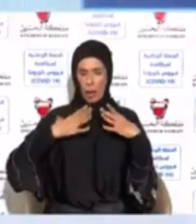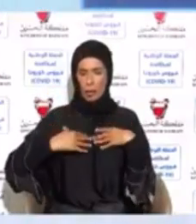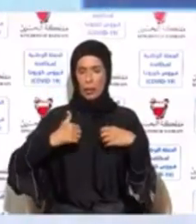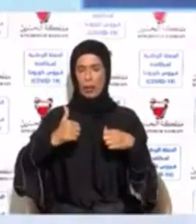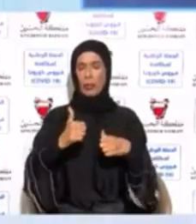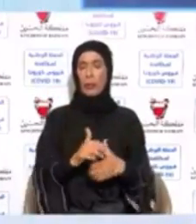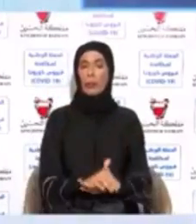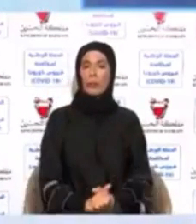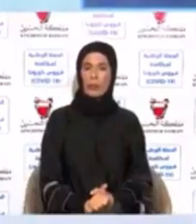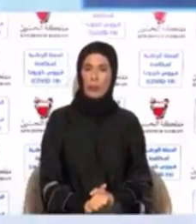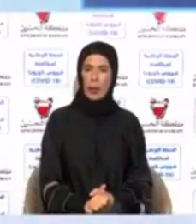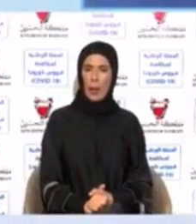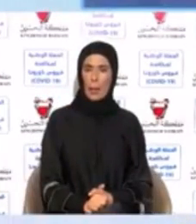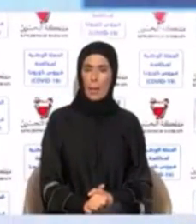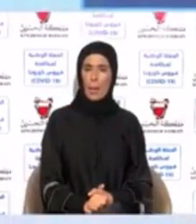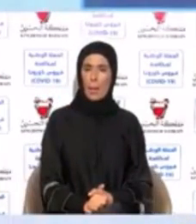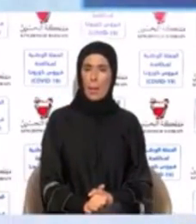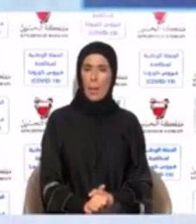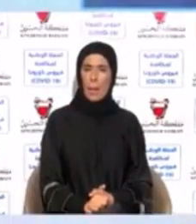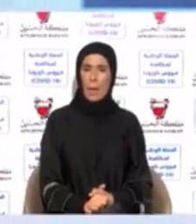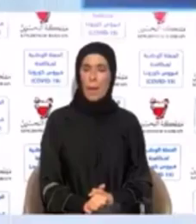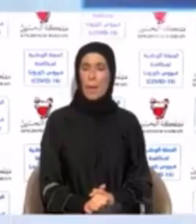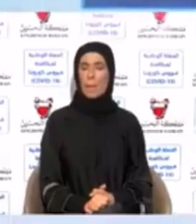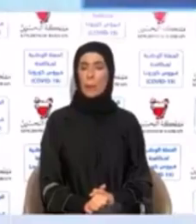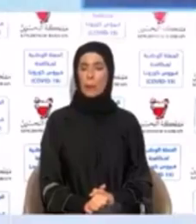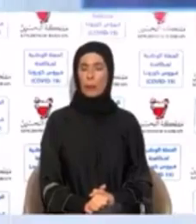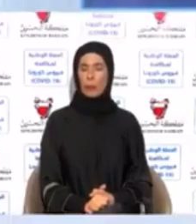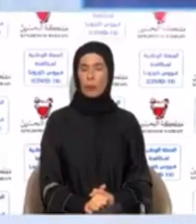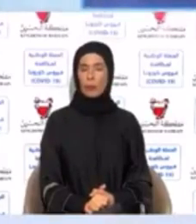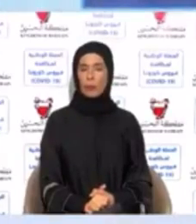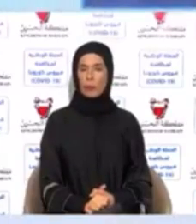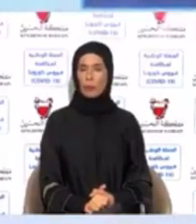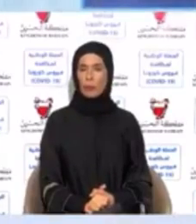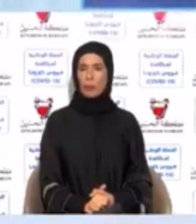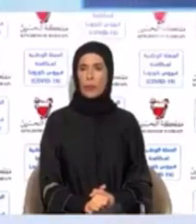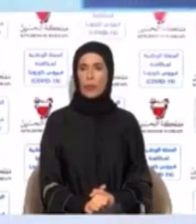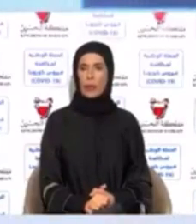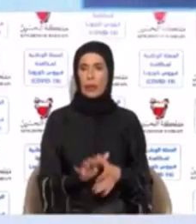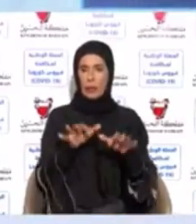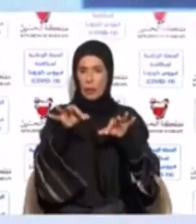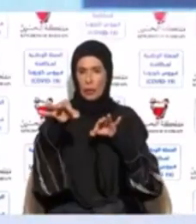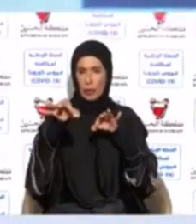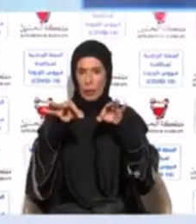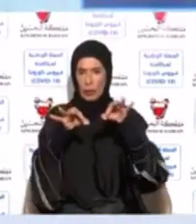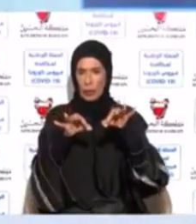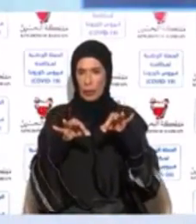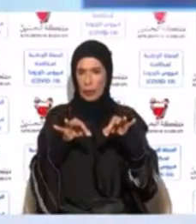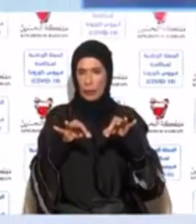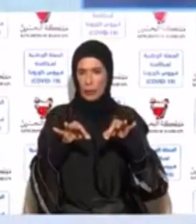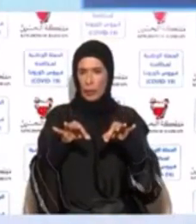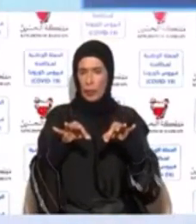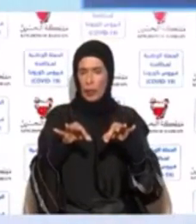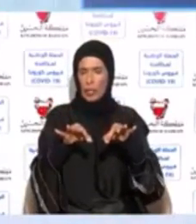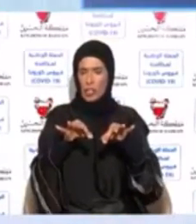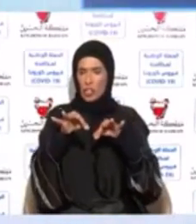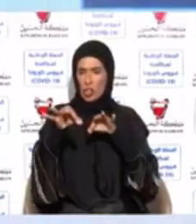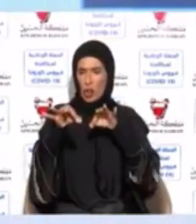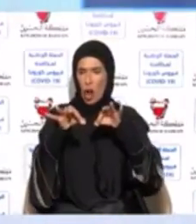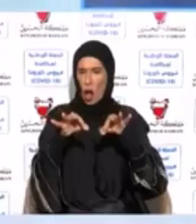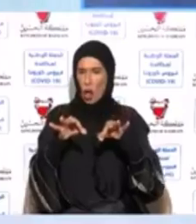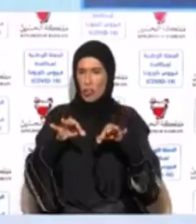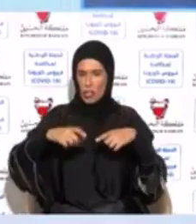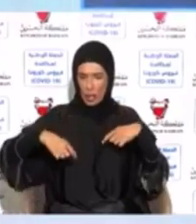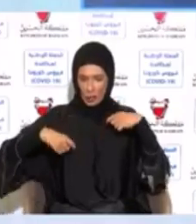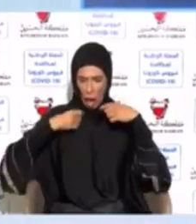التعافي؟ شكرا جزيلا على السؤال. بالنسبة إلى استراتيجية الفحص، طبعا احنا وضحناها سابقا،